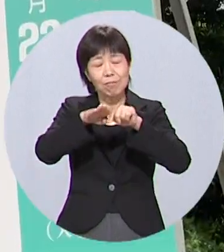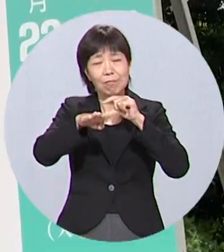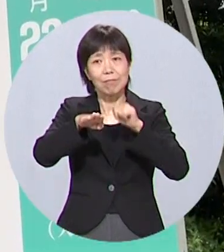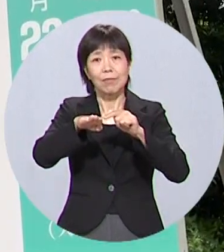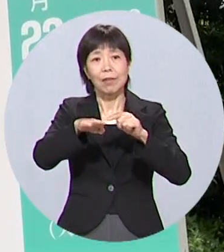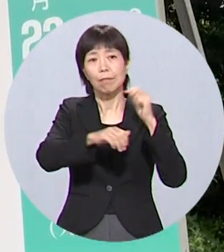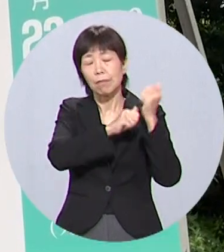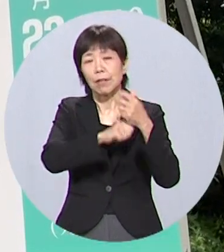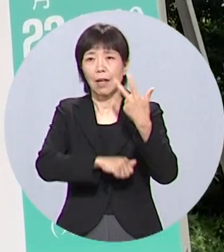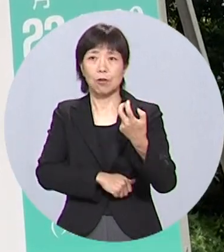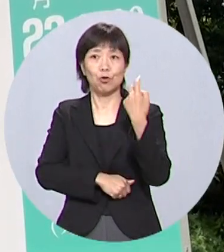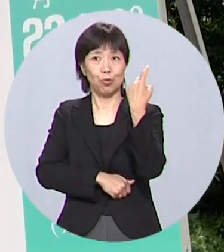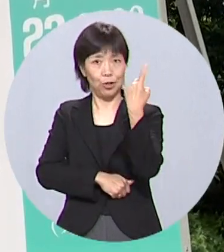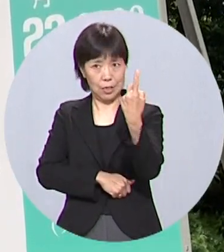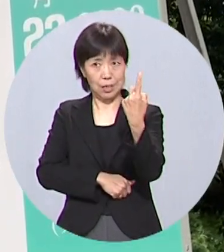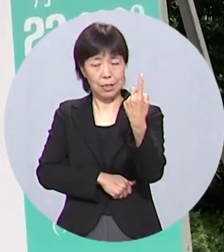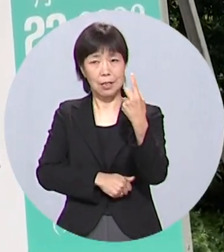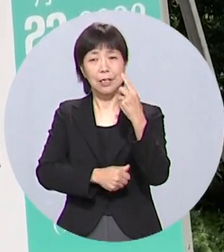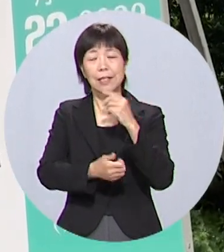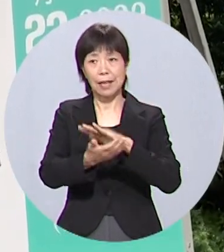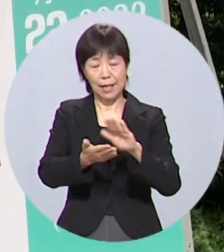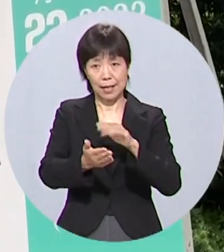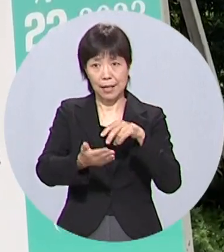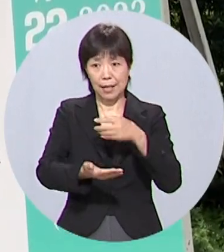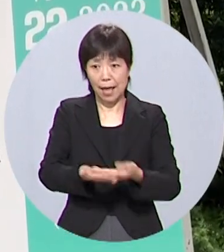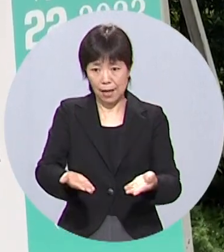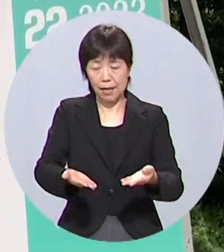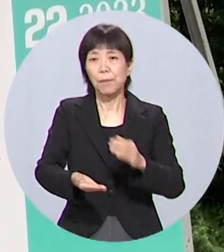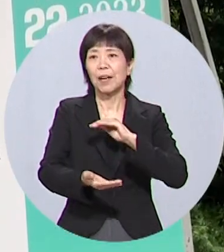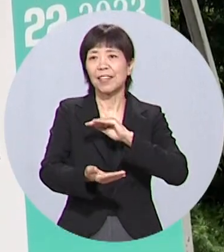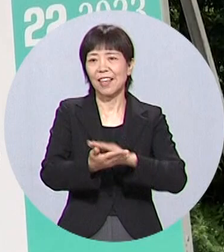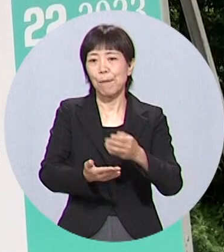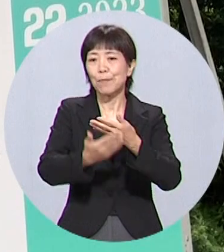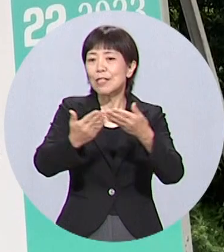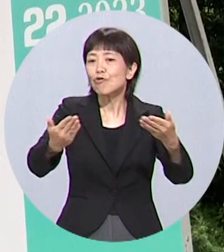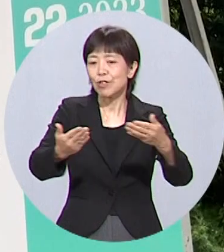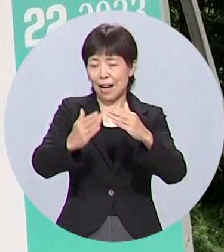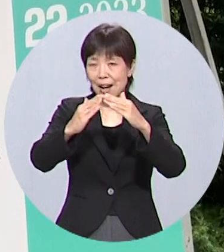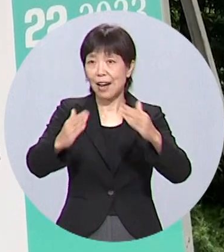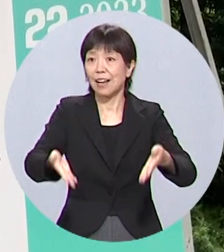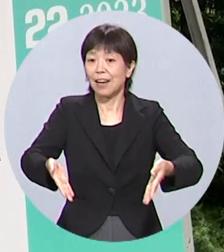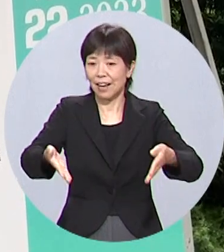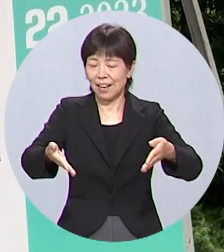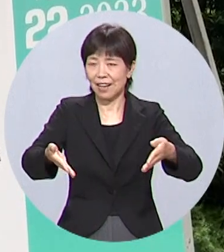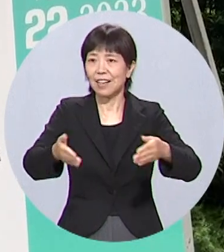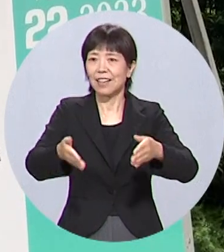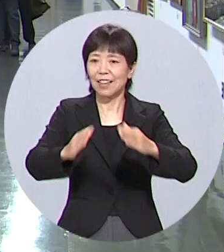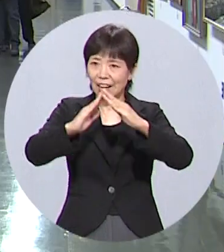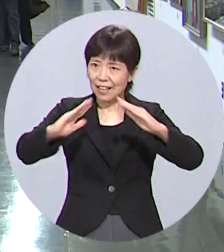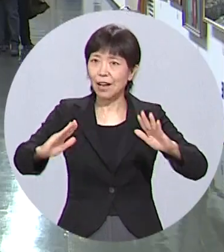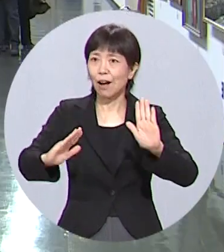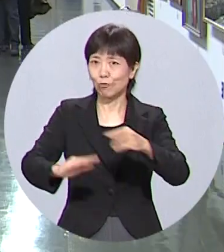年で71回目を迎えた県展、埼玉県美術展覧会の会場です。